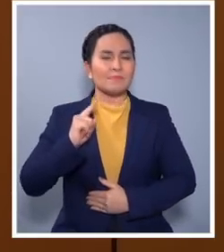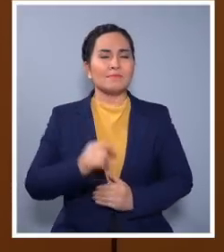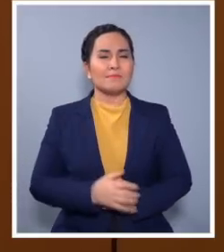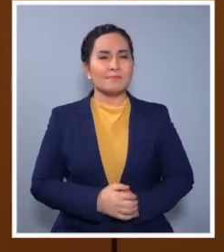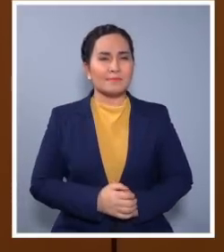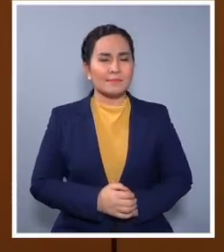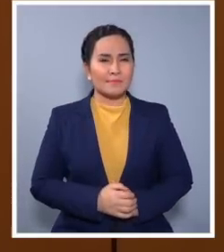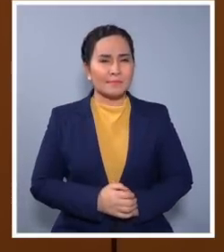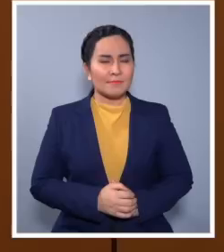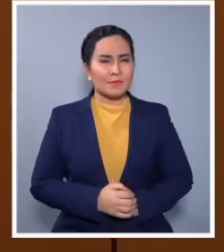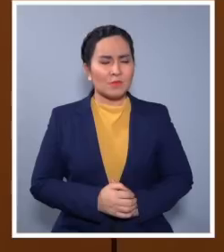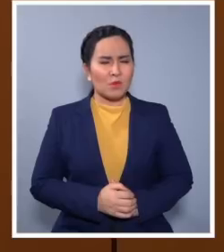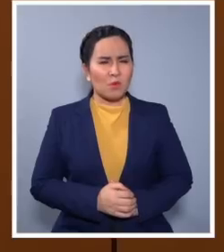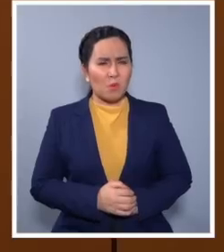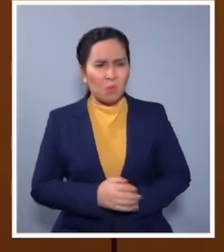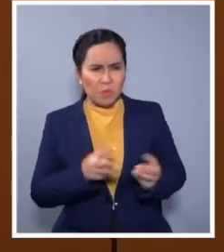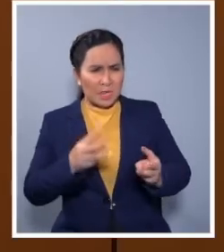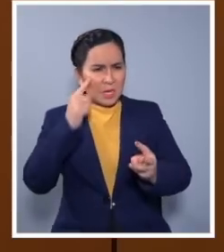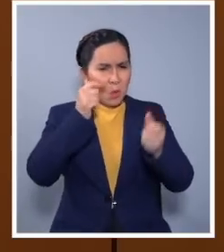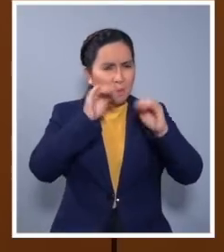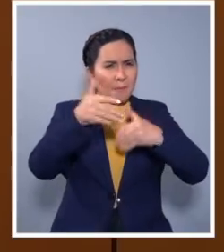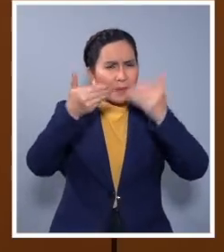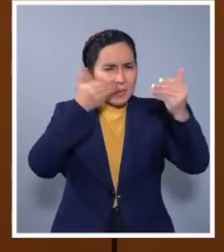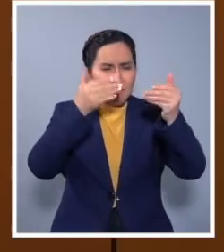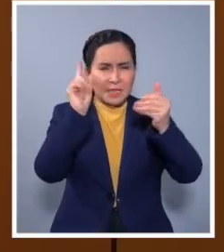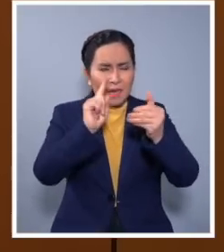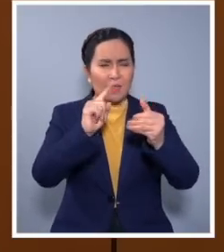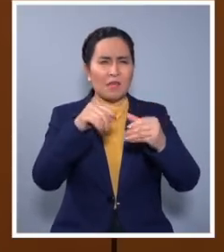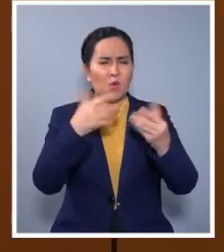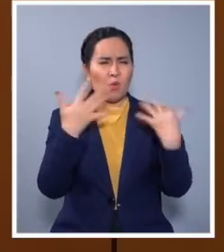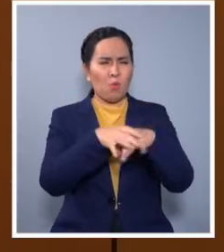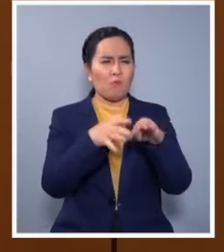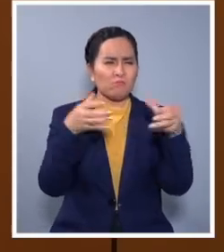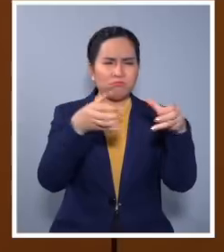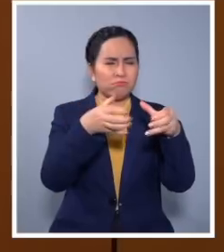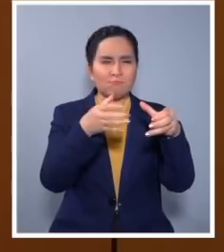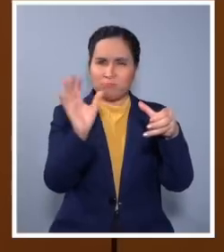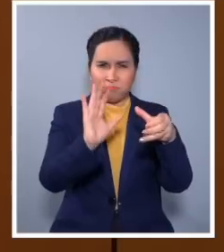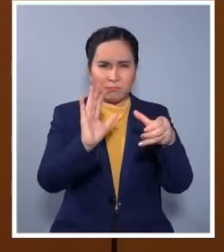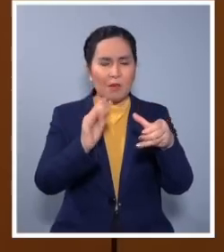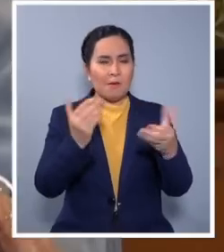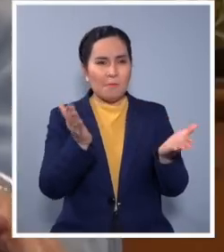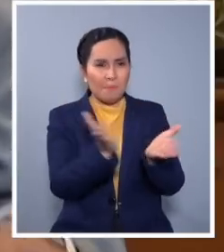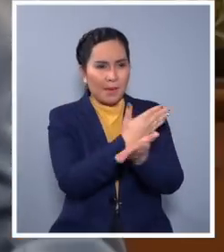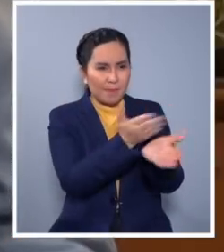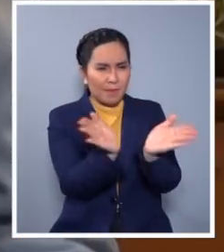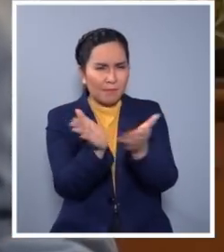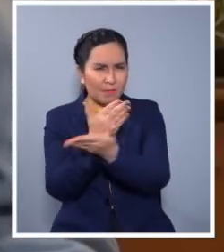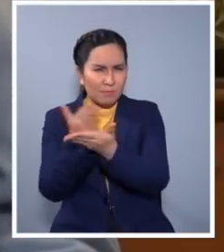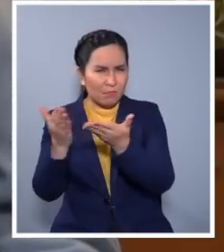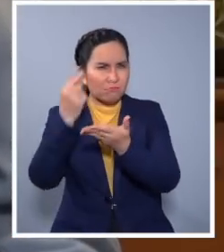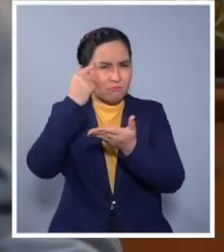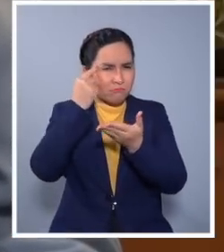ที่เขาอาจจะไม่ต้องมารวมกันมากนักนะครับอาจจะกระจายกันทำอย่างไร